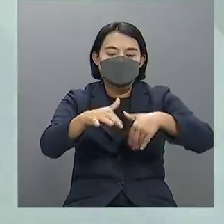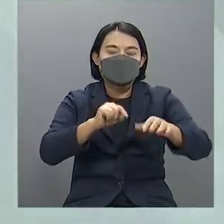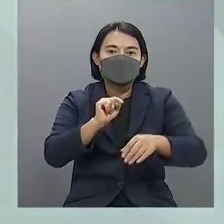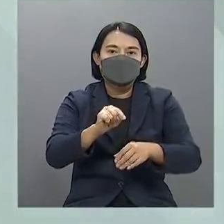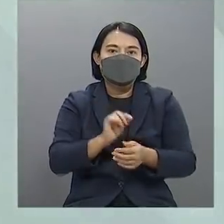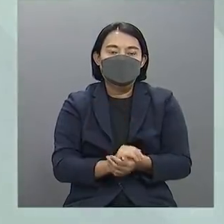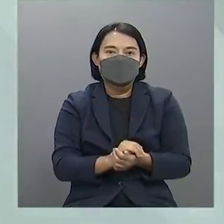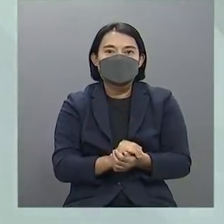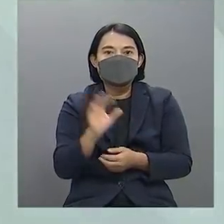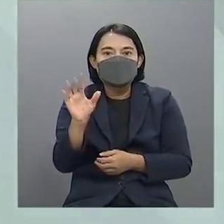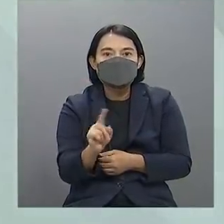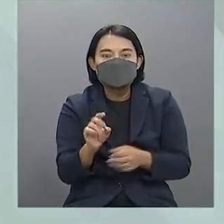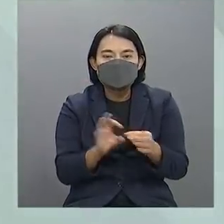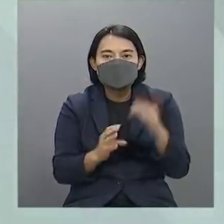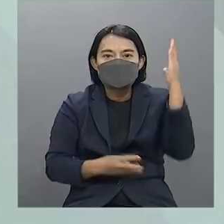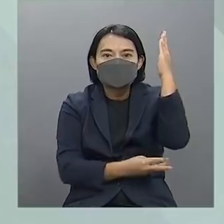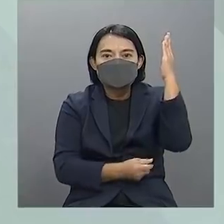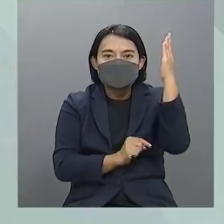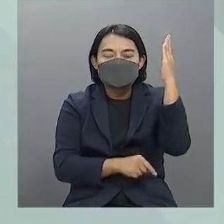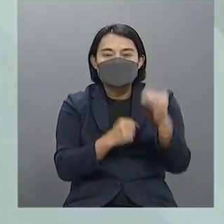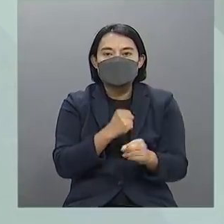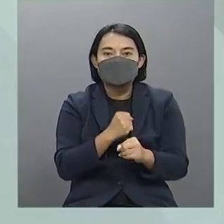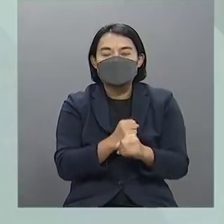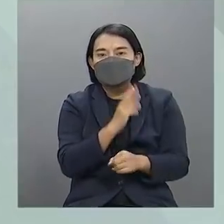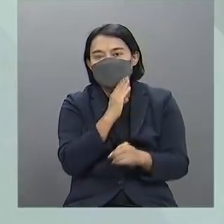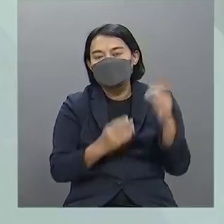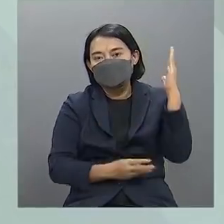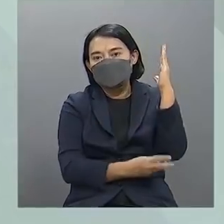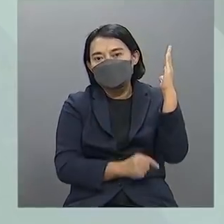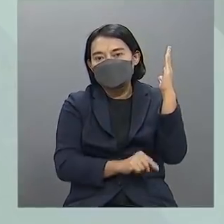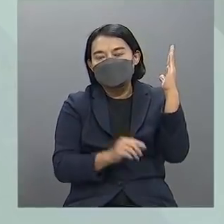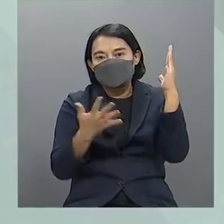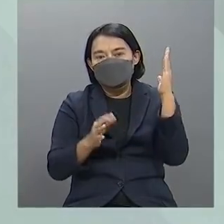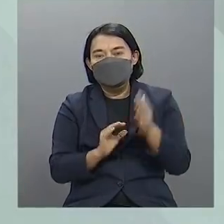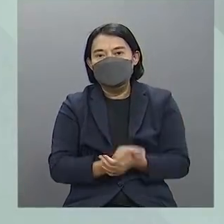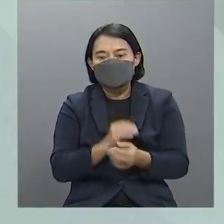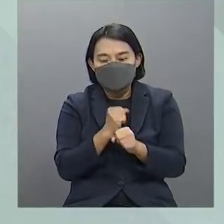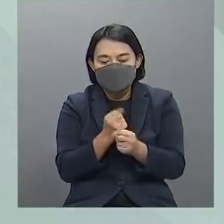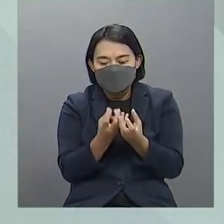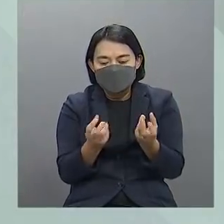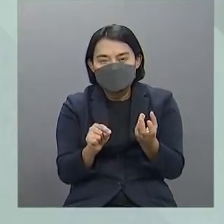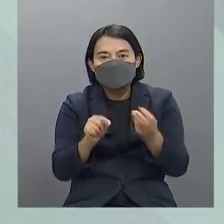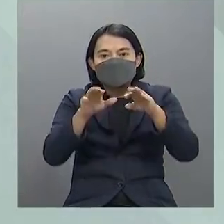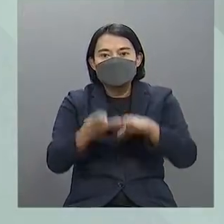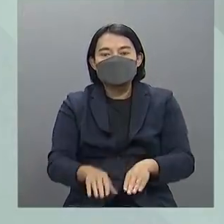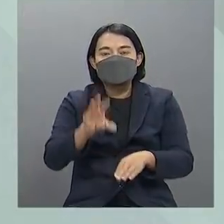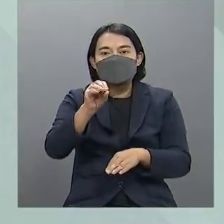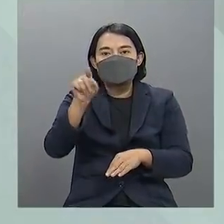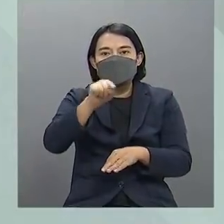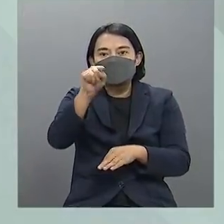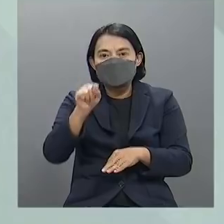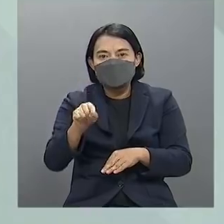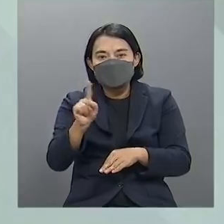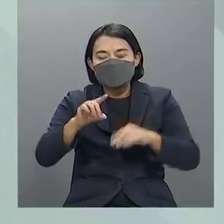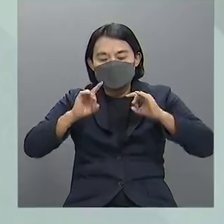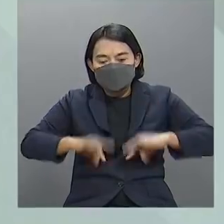การใช้ปุ๋ยนี่แหละค่ะซึ่งถ้าเกิดว่าไม่ใช้ปุ๋ยในการผลิตผลผลิตจะลดลง 50% เท่ากับว่าความเสี่ยงหลังจากนี้คือ